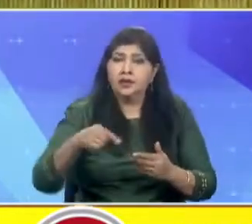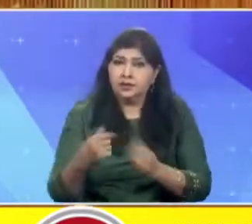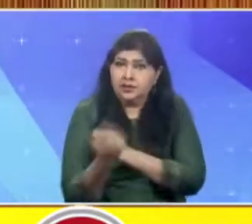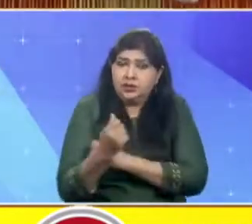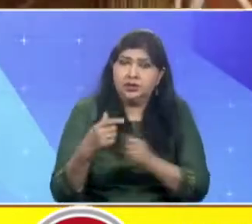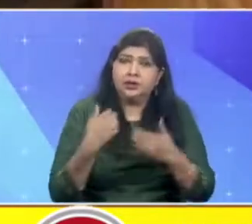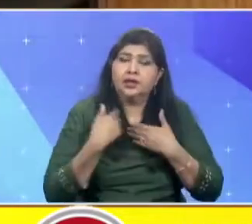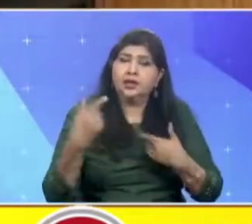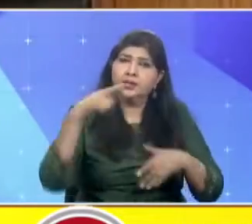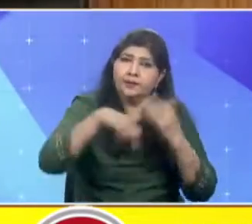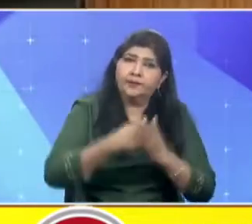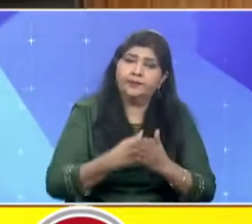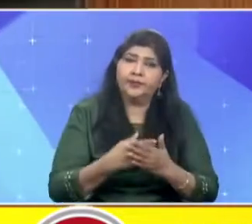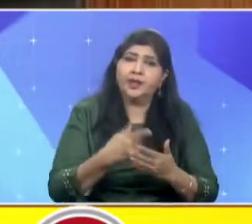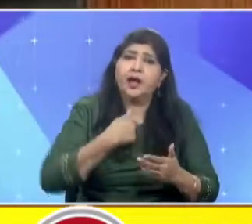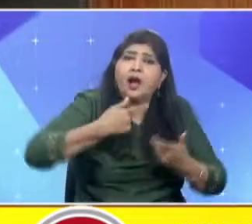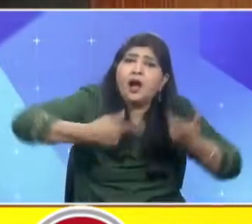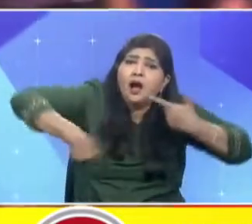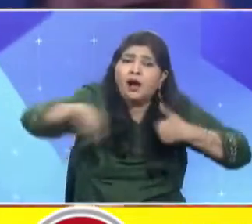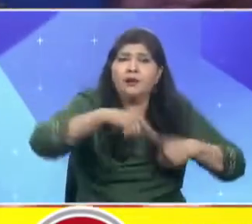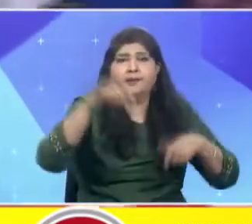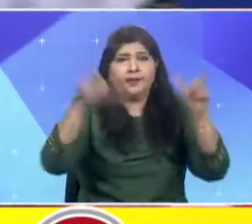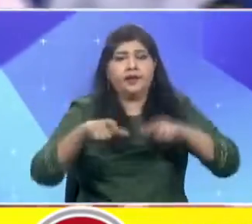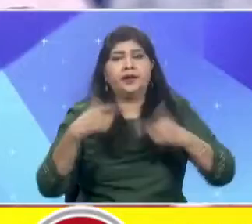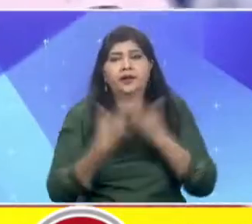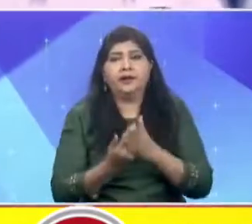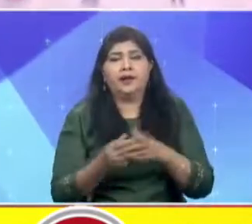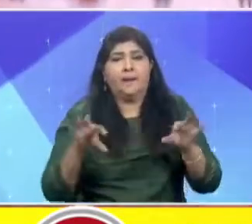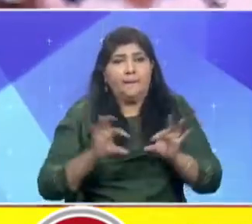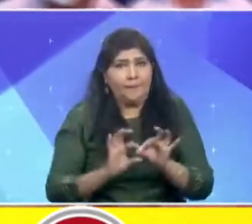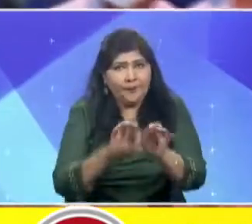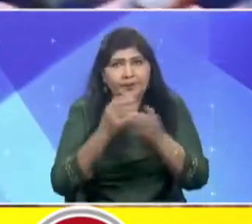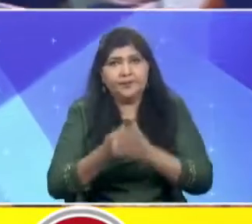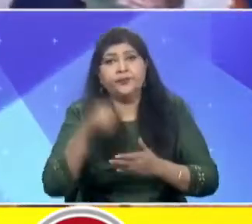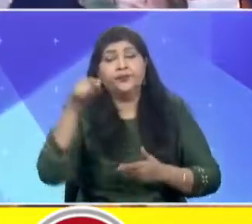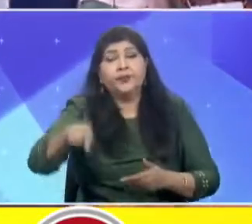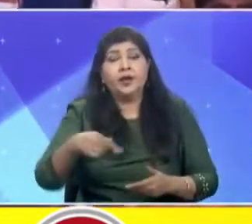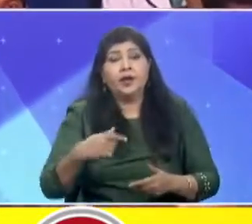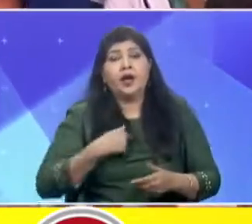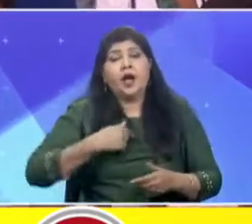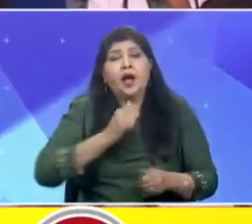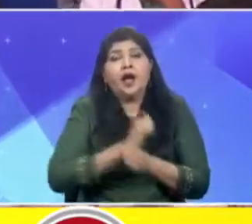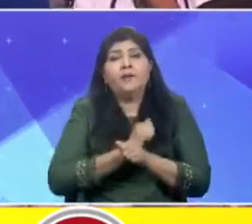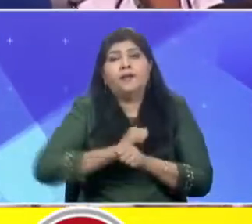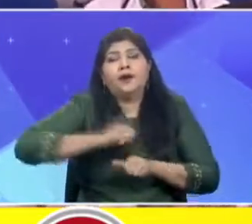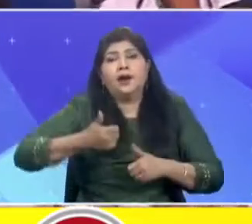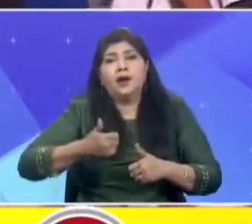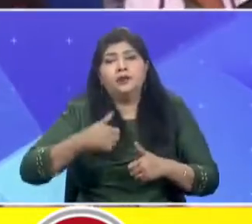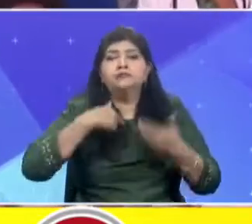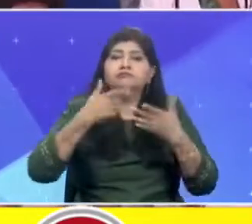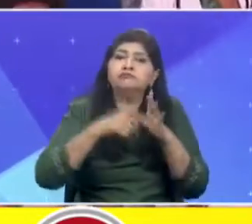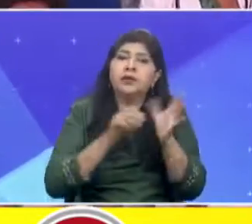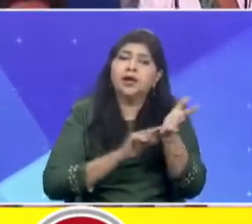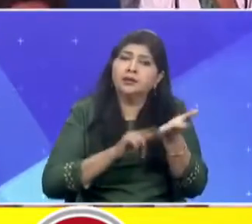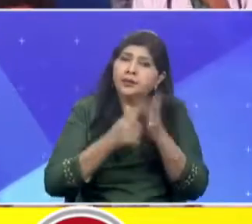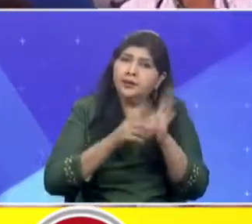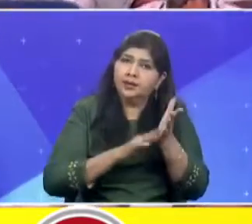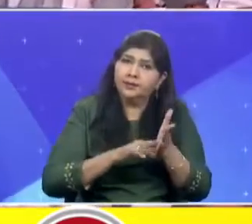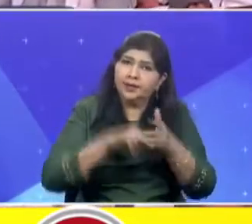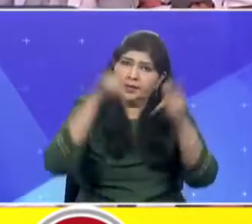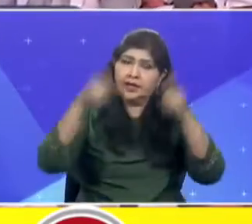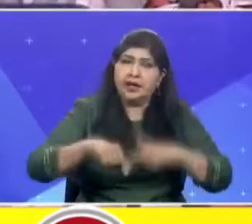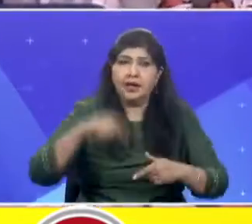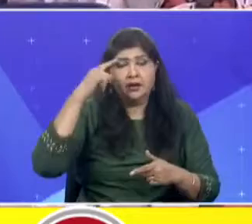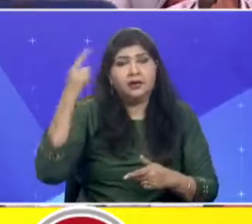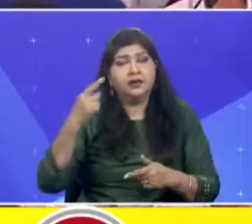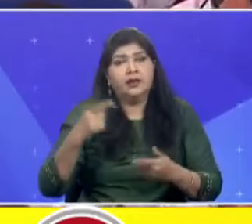साहस के दम पर हम सभी भारतीय मिलकर आत्मनिर्भर भारत का सपना भी जरूर पूरा